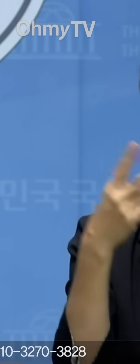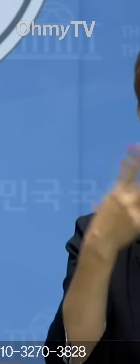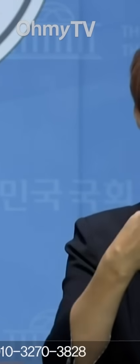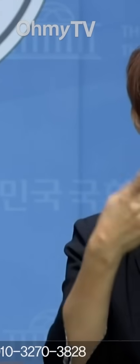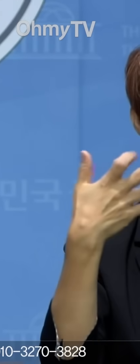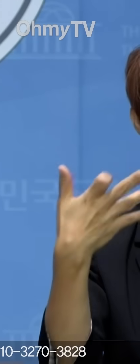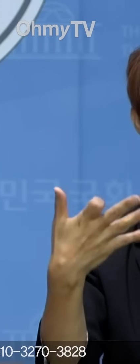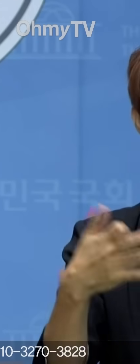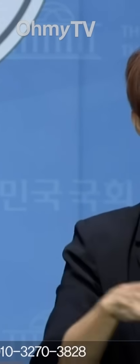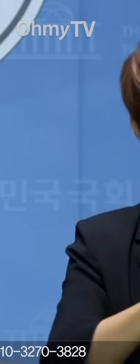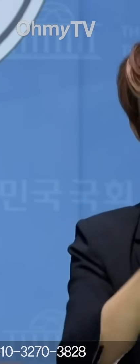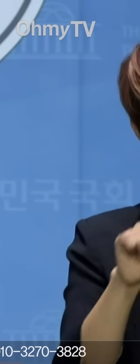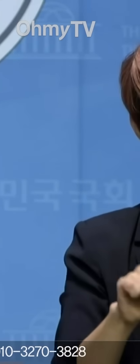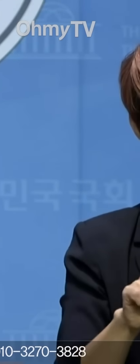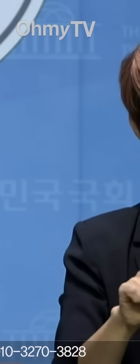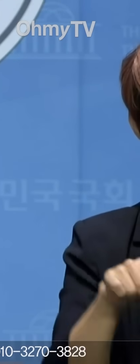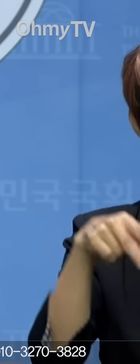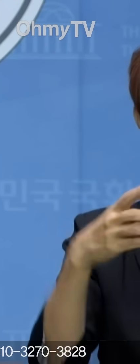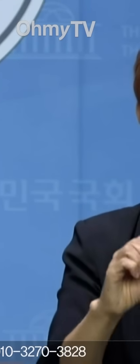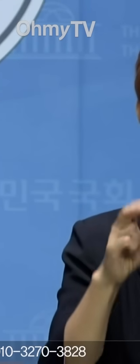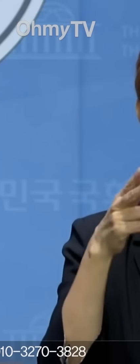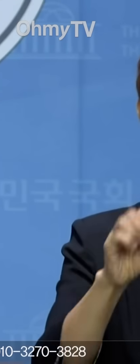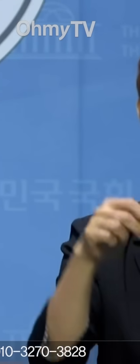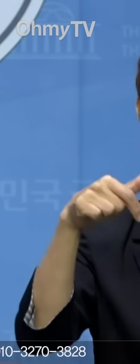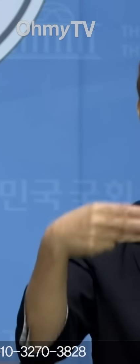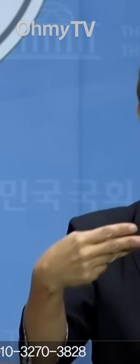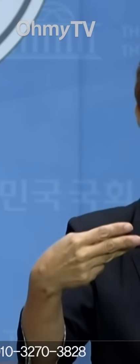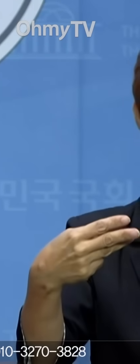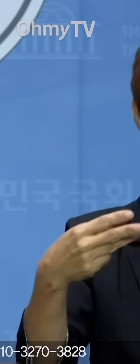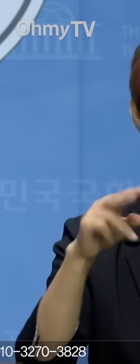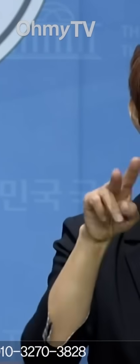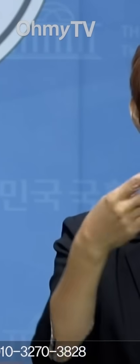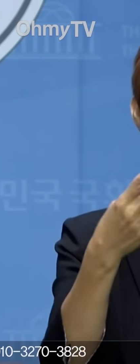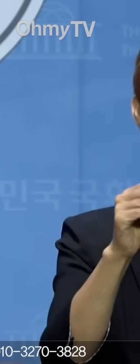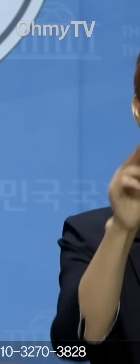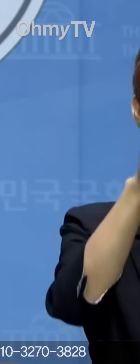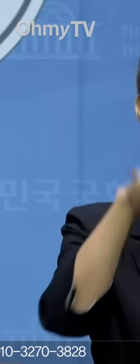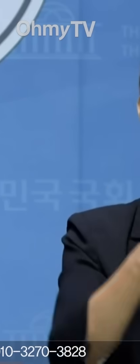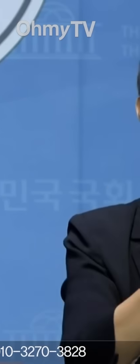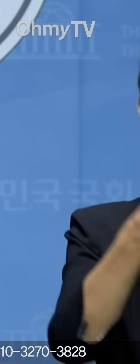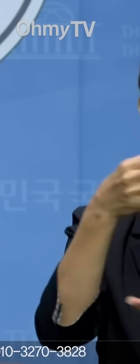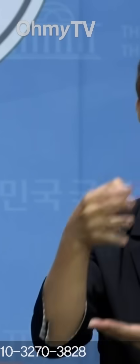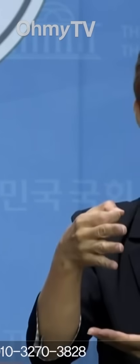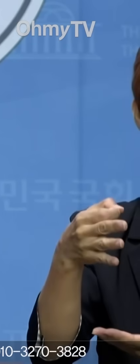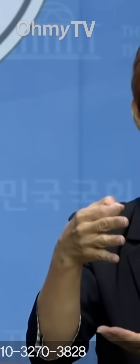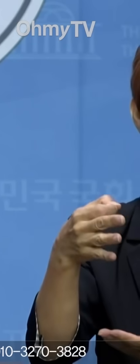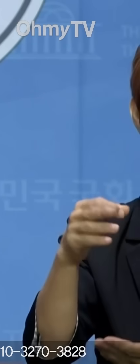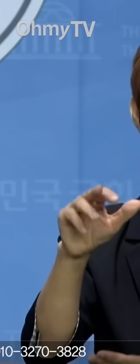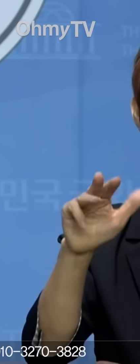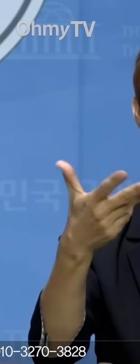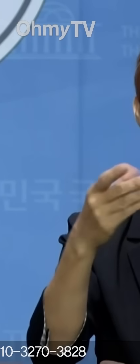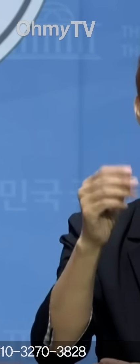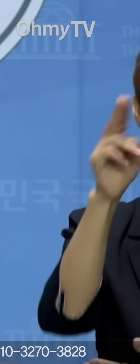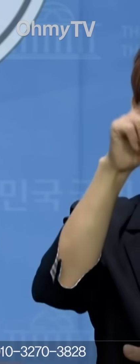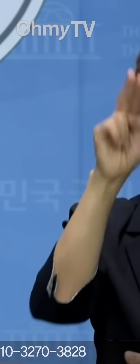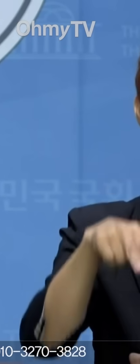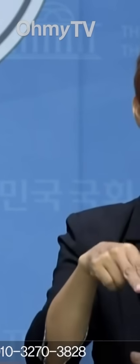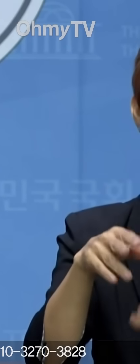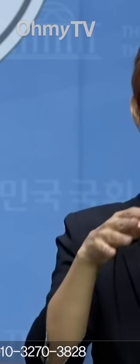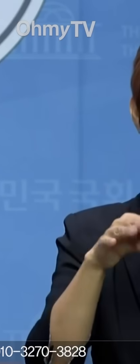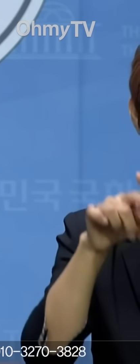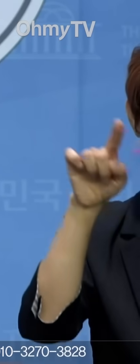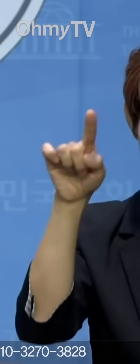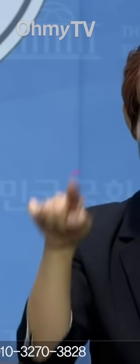2019년 11월 송명철에게 300만 달러를 주고 800만 달러에 대한